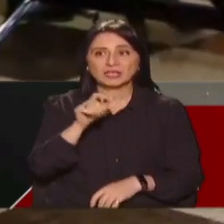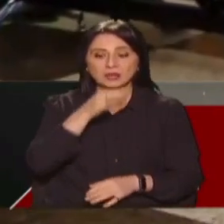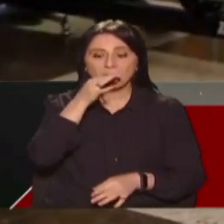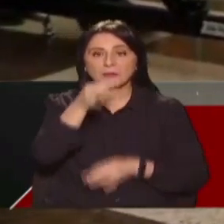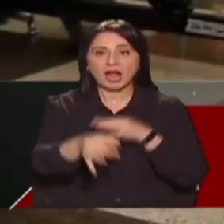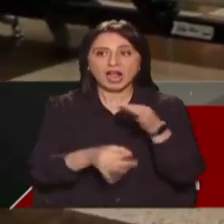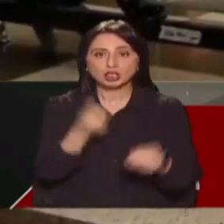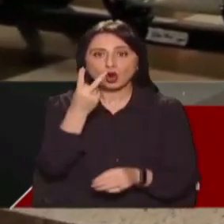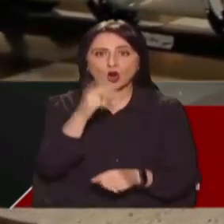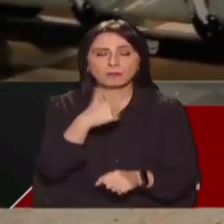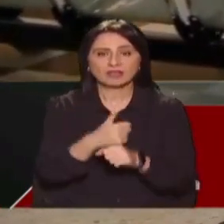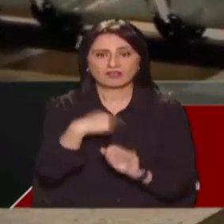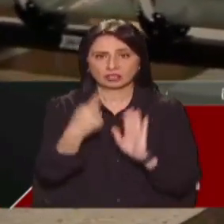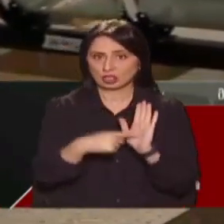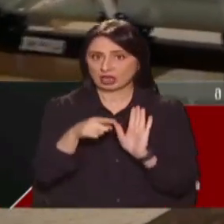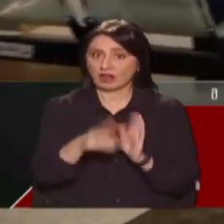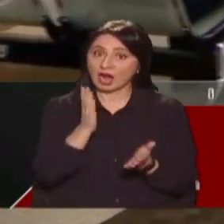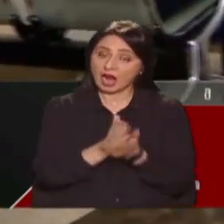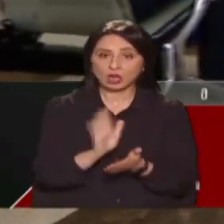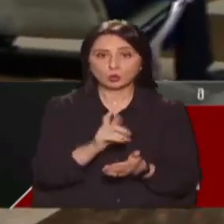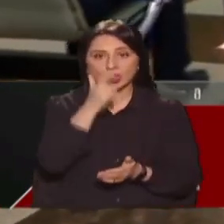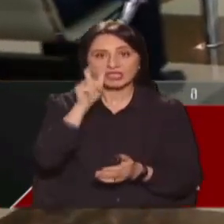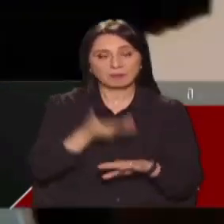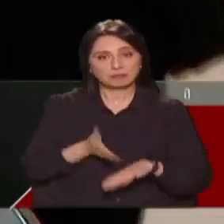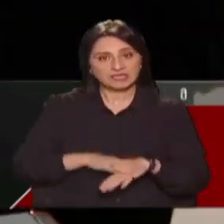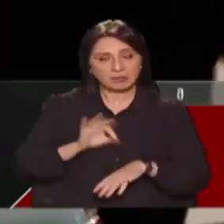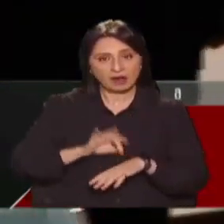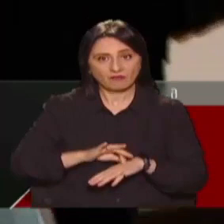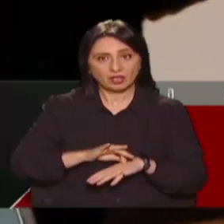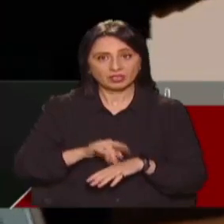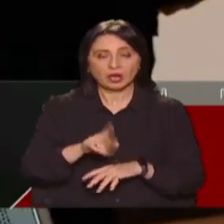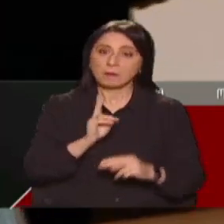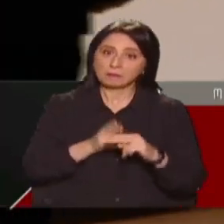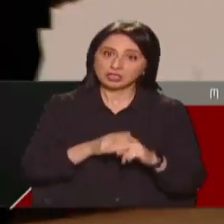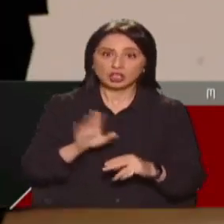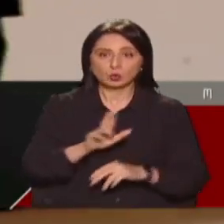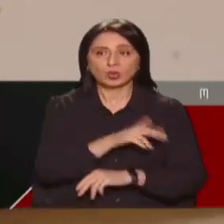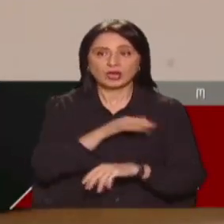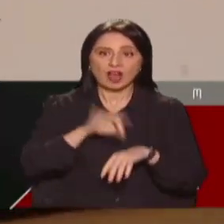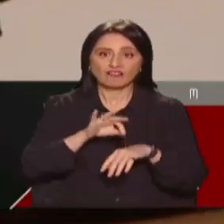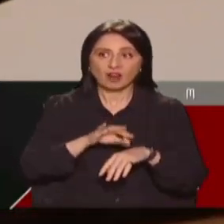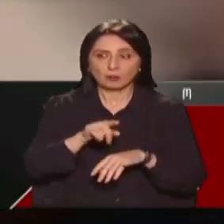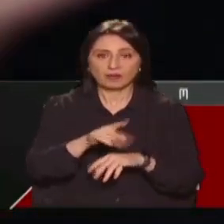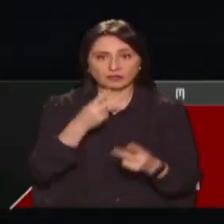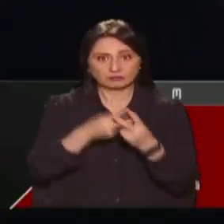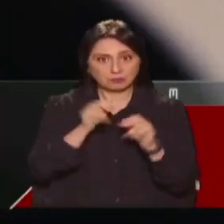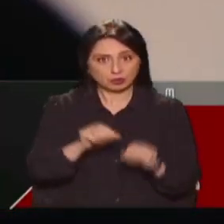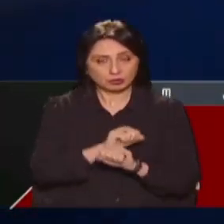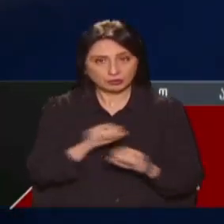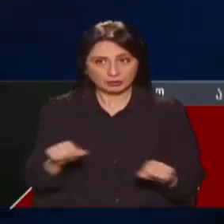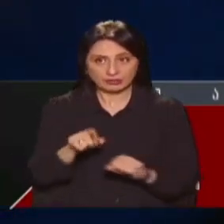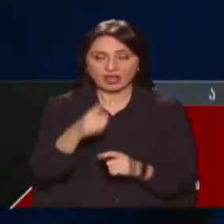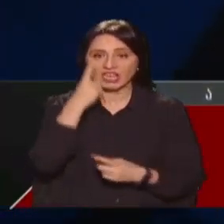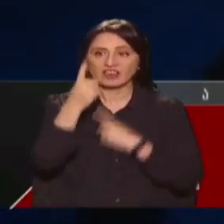პასუხი უნდა გასცენ ორ მთავარ შეკითხვას. არის თუ არა სააკაშვილი მძიმე ავადმყოფი და უშლის თუ არა მას ავადმყოფობა ხელს მოიხადოს სასჯელი.